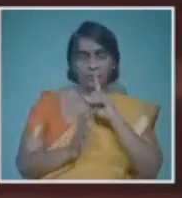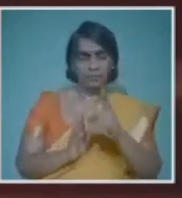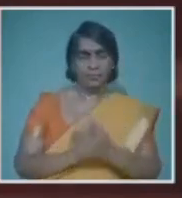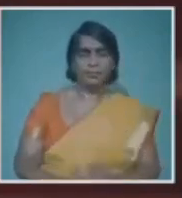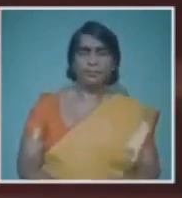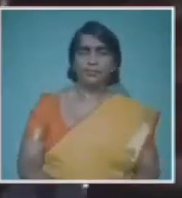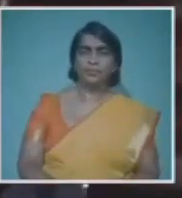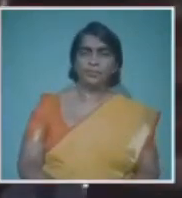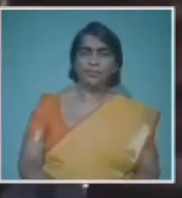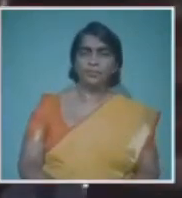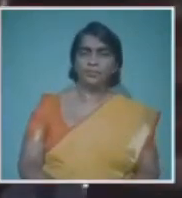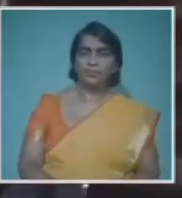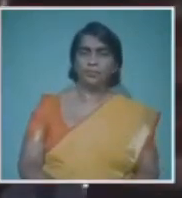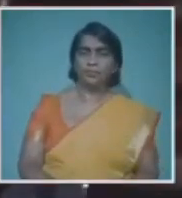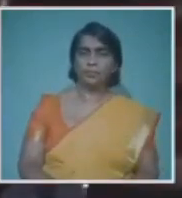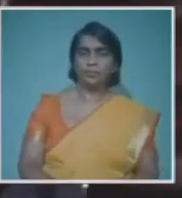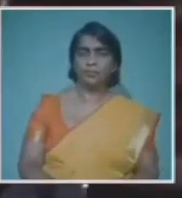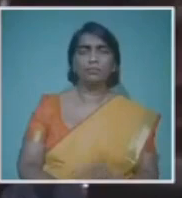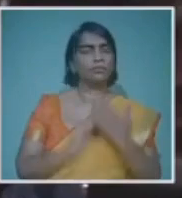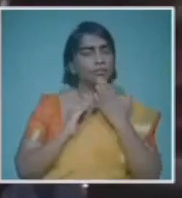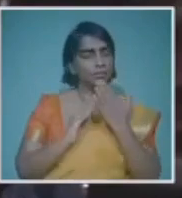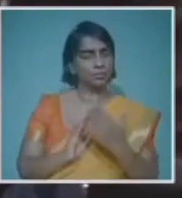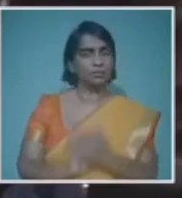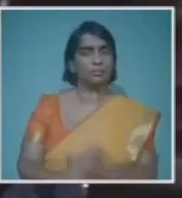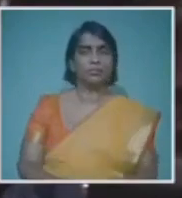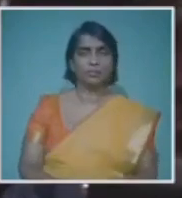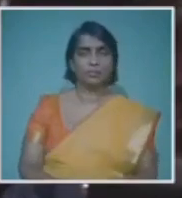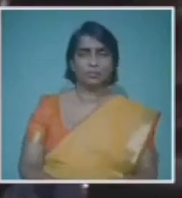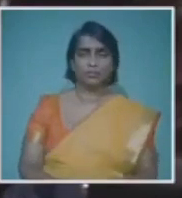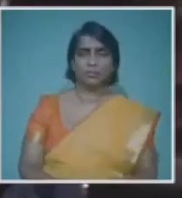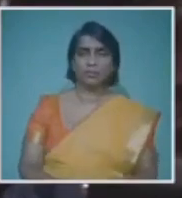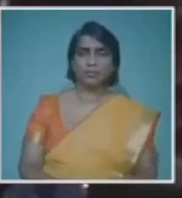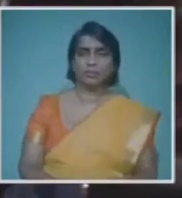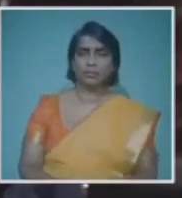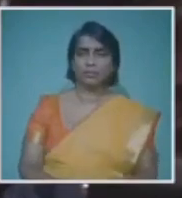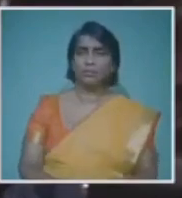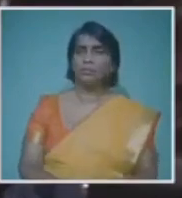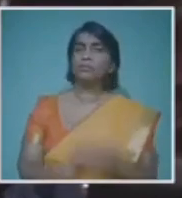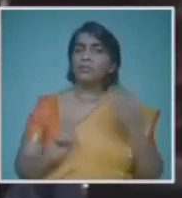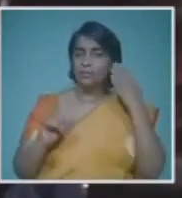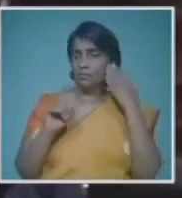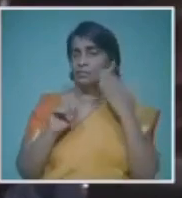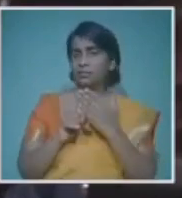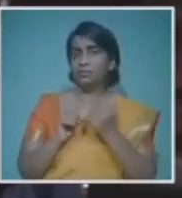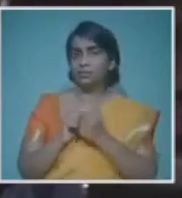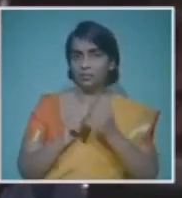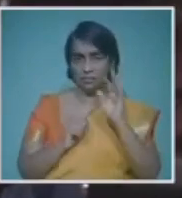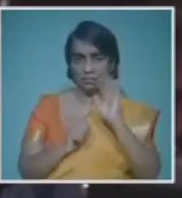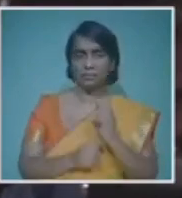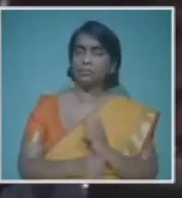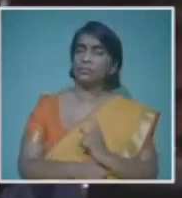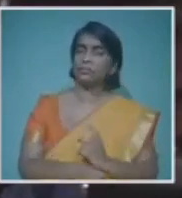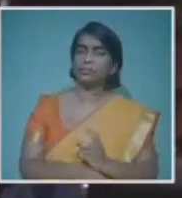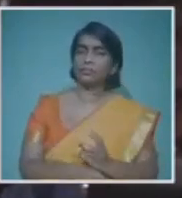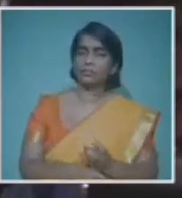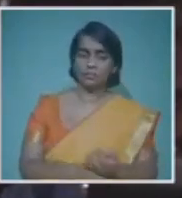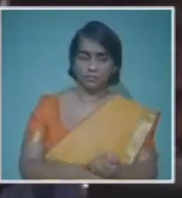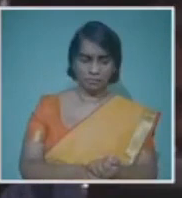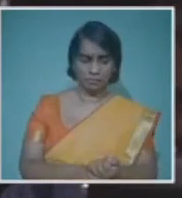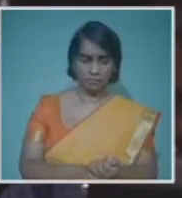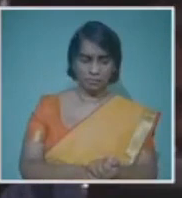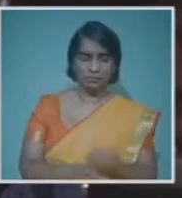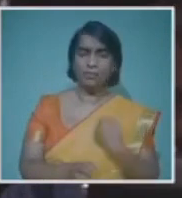ඉල්ලන්න කැමතියි. ඔව් බොහොම ස්තුතියි ගරු අත්නායක මැතිතුමනි. මේ පිළිබඳව මම අවධානය යොමු කරලා තියෙනවා. අපි තාමත්